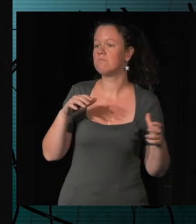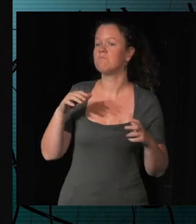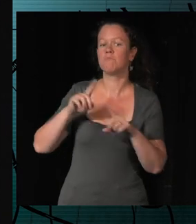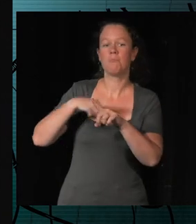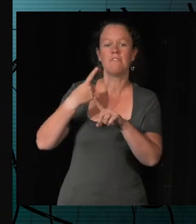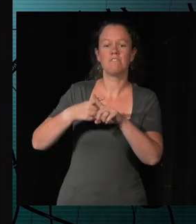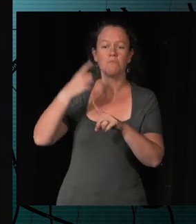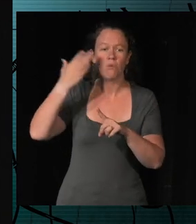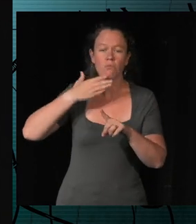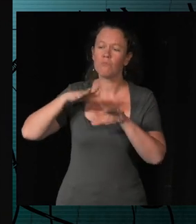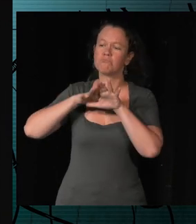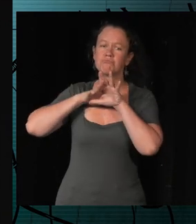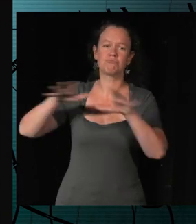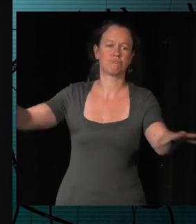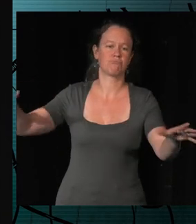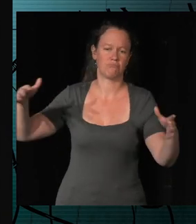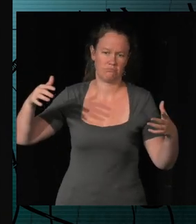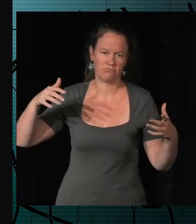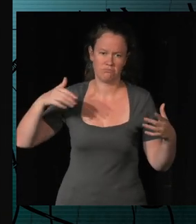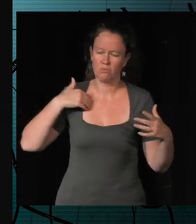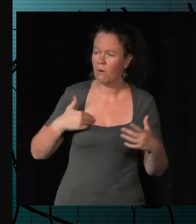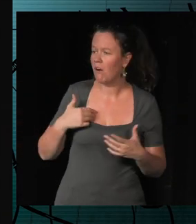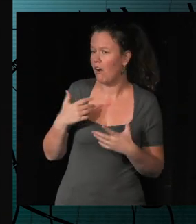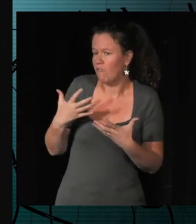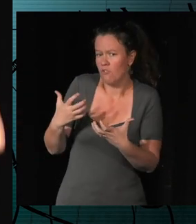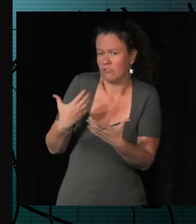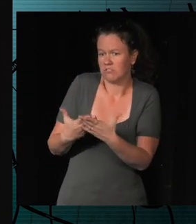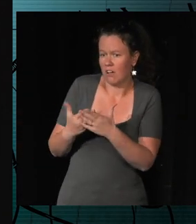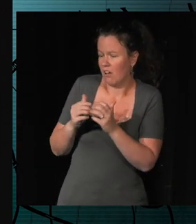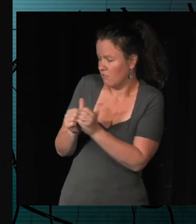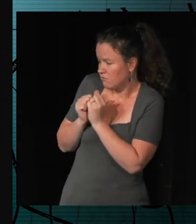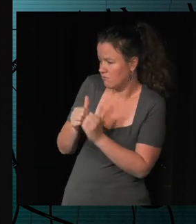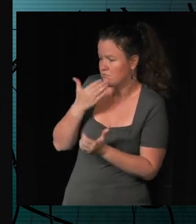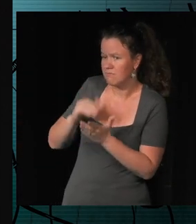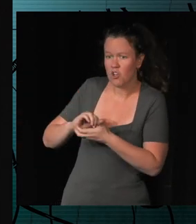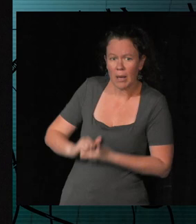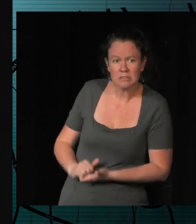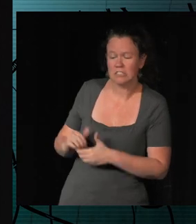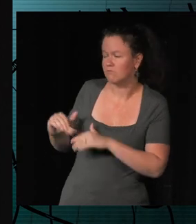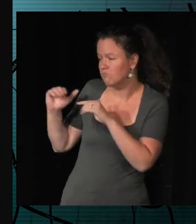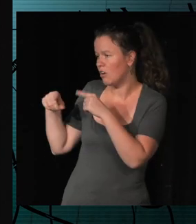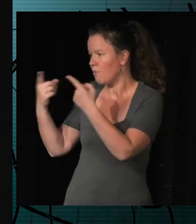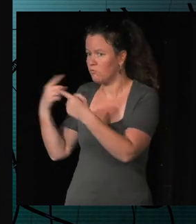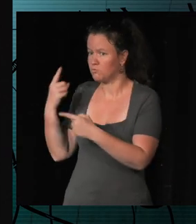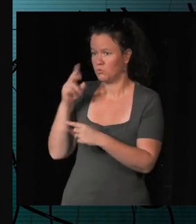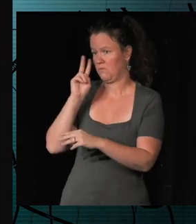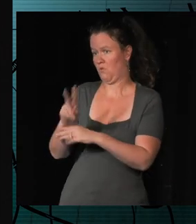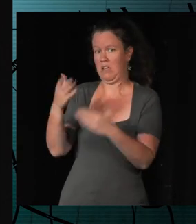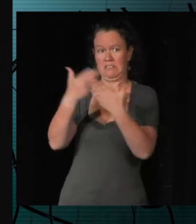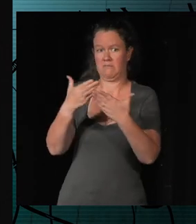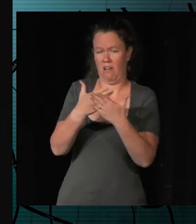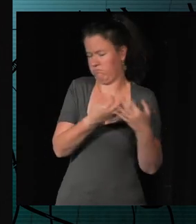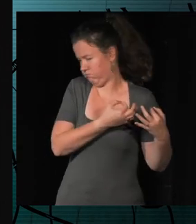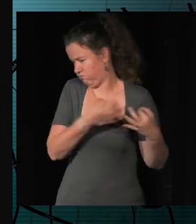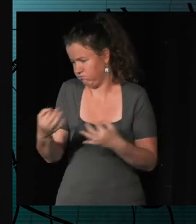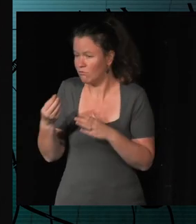d'horreur qui sortaient à l'époque c'était vraiment juste pour aller crier au cinéma et manger du pop-corn et partager ma passion avec ma meilleure amie de l'époque qui subissait ma passion plus qu'autre chose